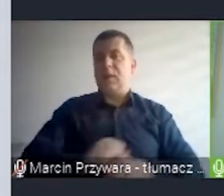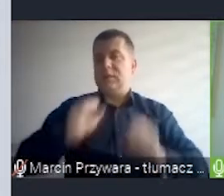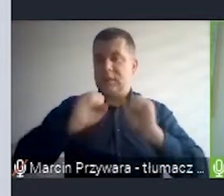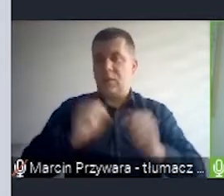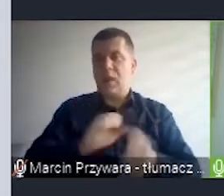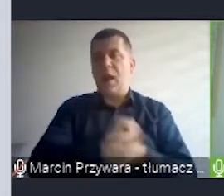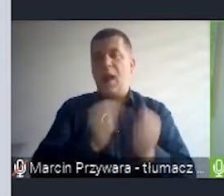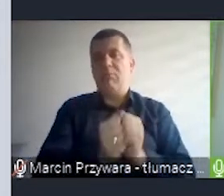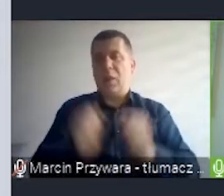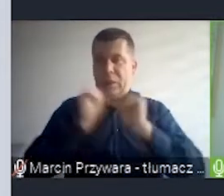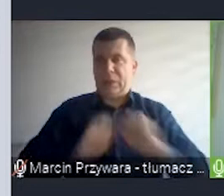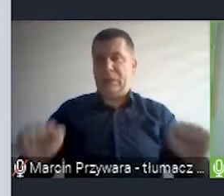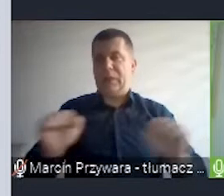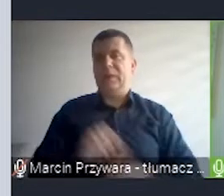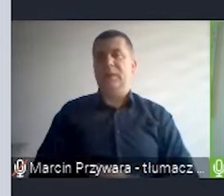albo zaniechanie.